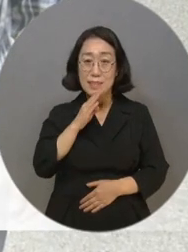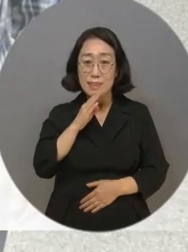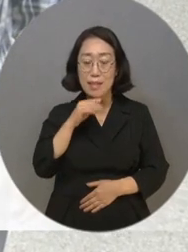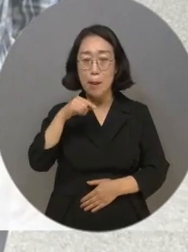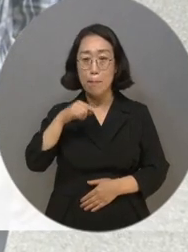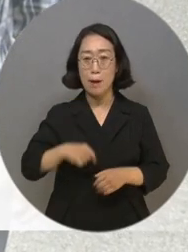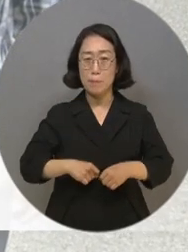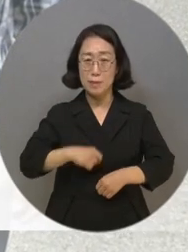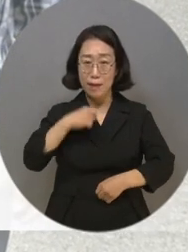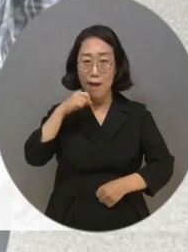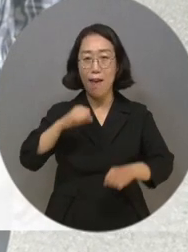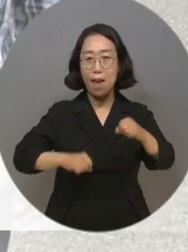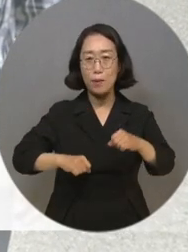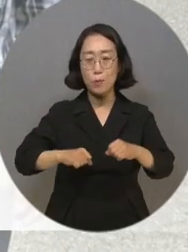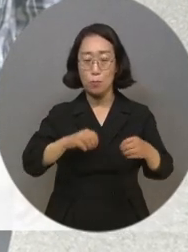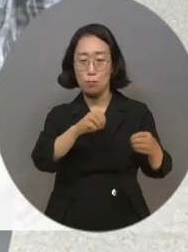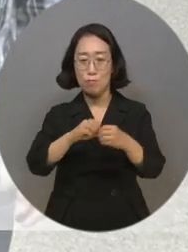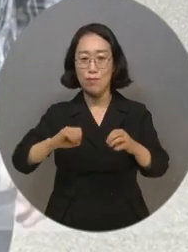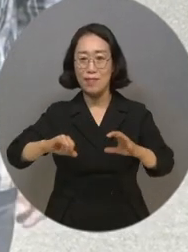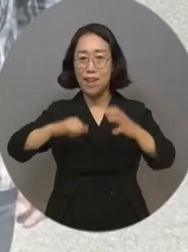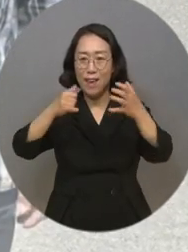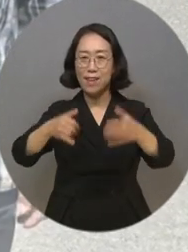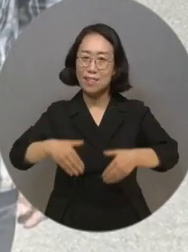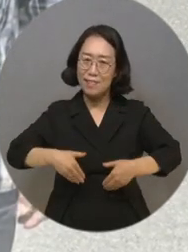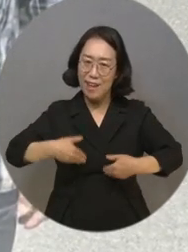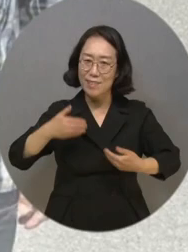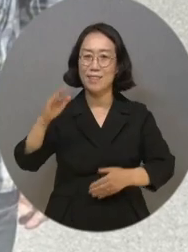어린 선행이 세상에 따뜻하게 만듭니다